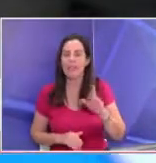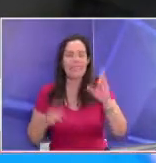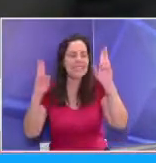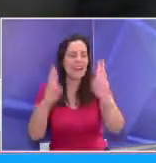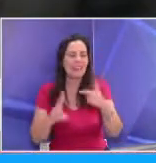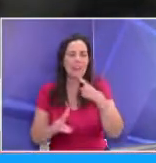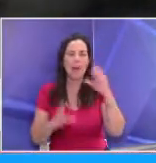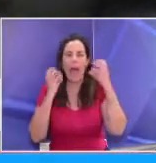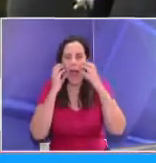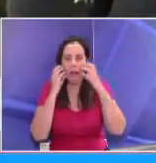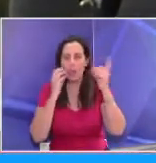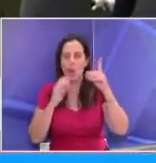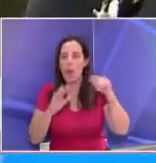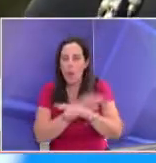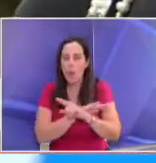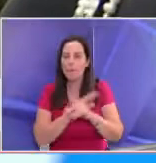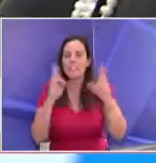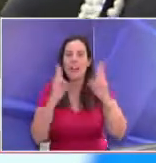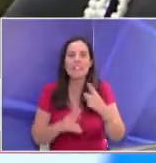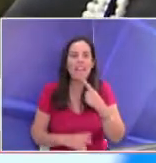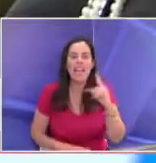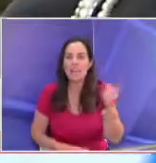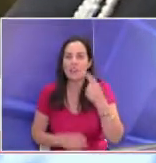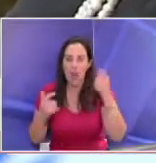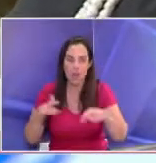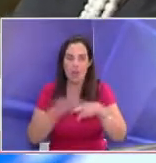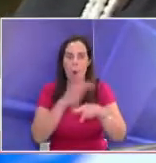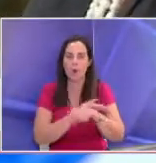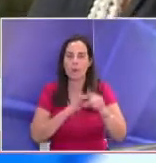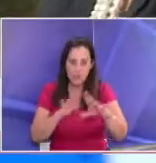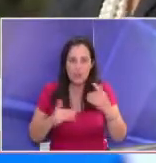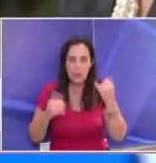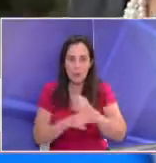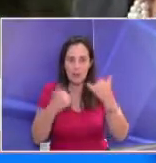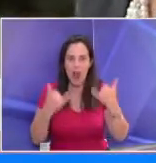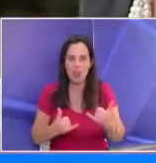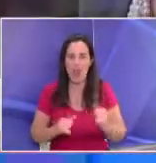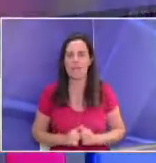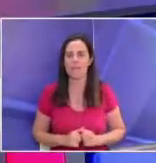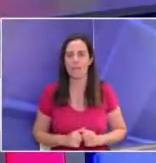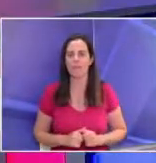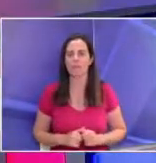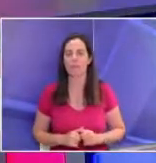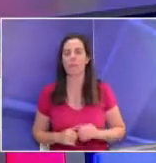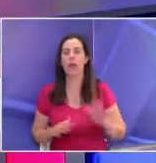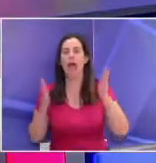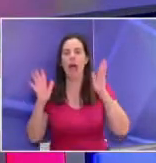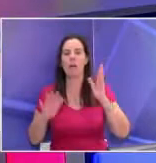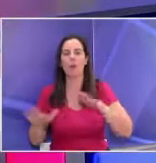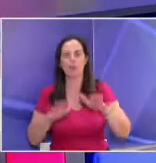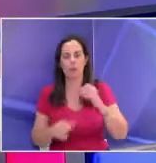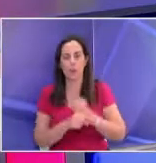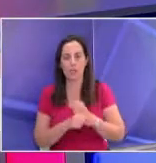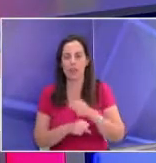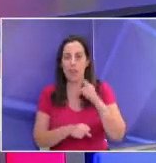תפסיקו להגיד שרבין לא היה בוגד. תפסיקו לקרוא לאחרים עכשיו בוגדים. זה מה שאתם עושים. חמור מה שהממשלה או מה שהיא אמרה? חמור מה שהממשלה